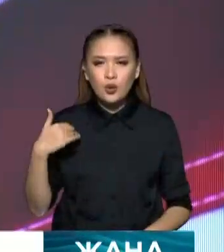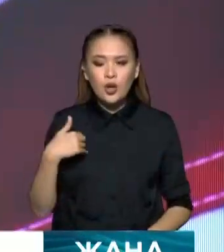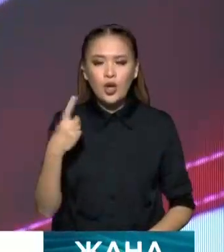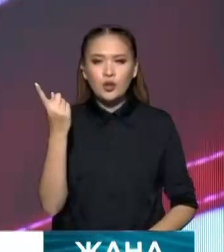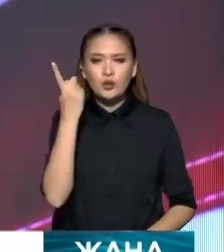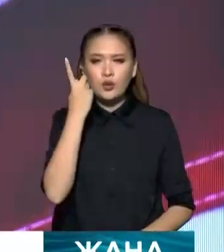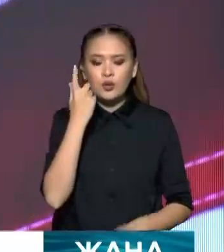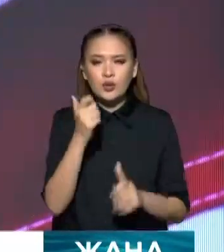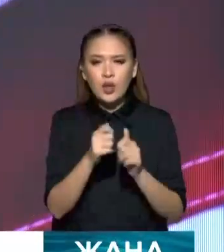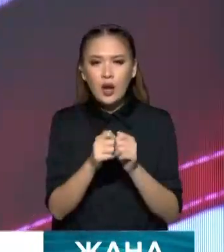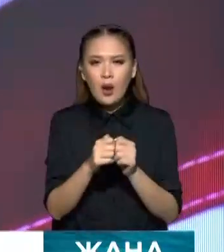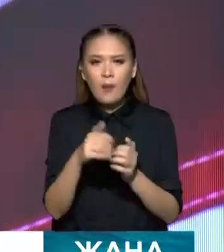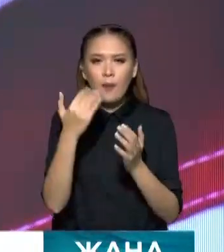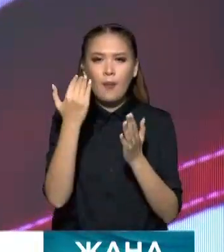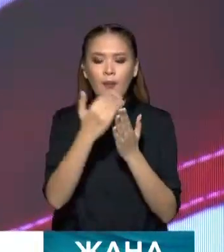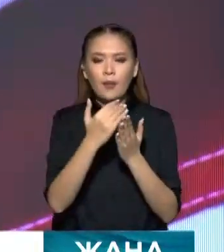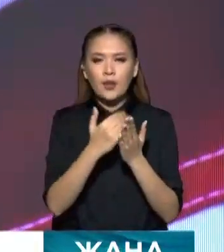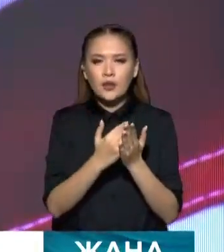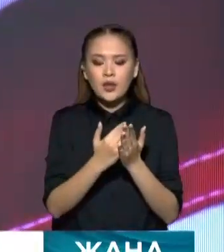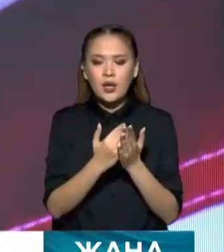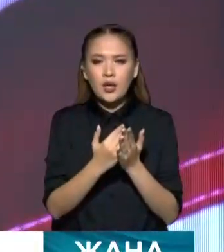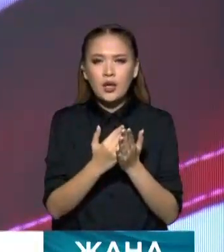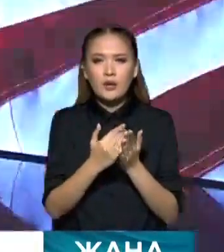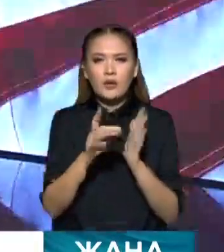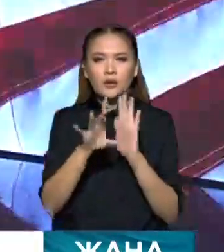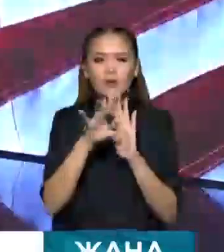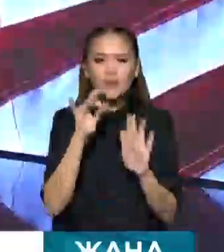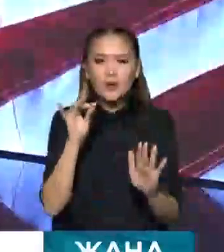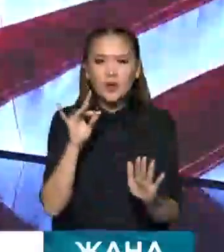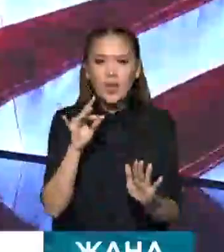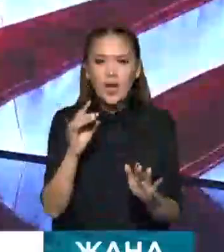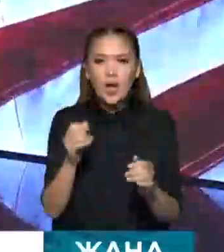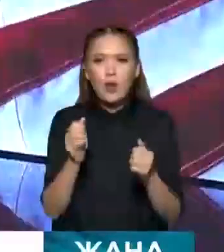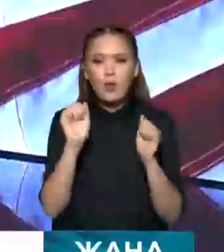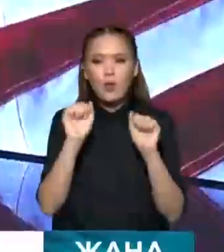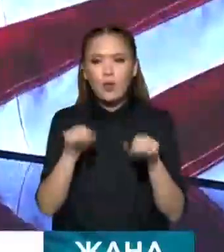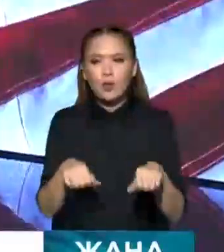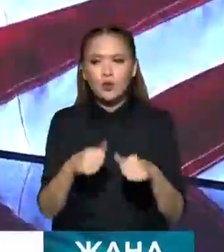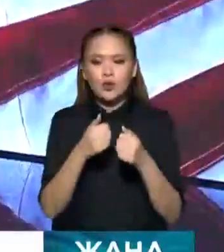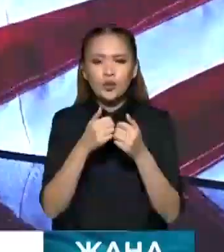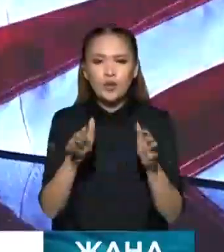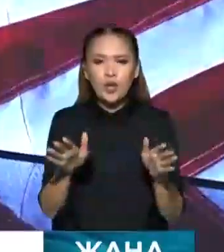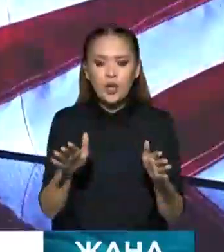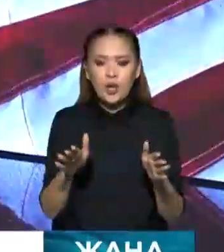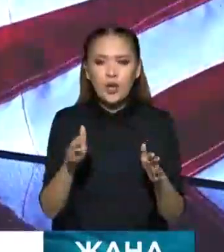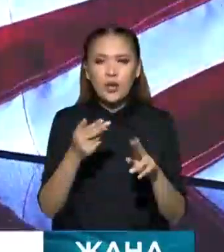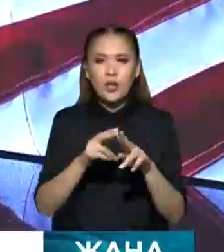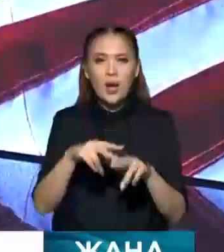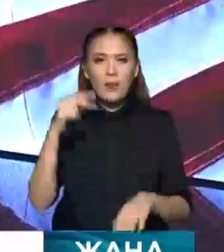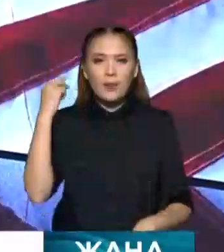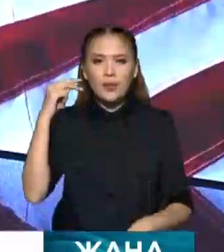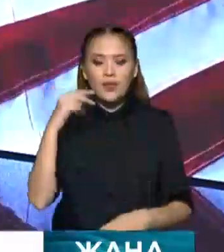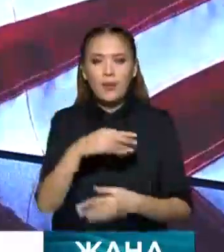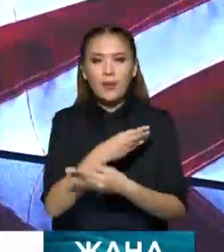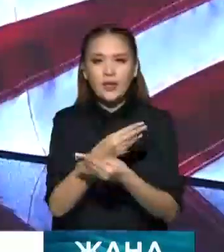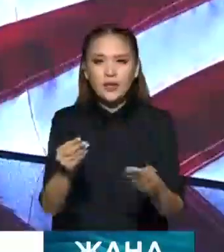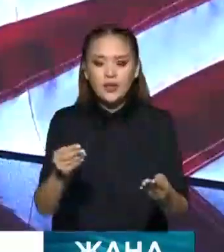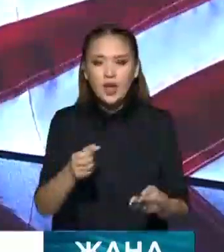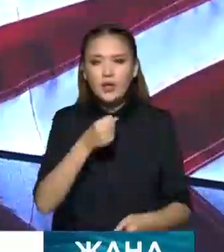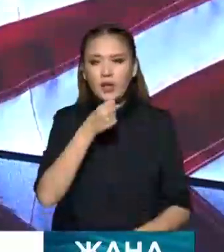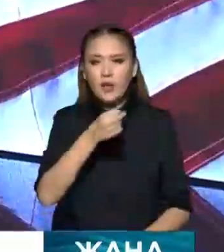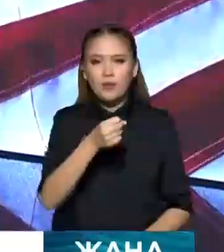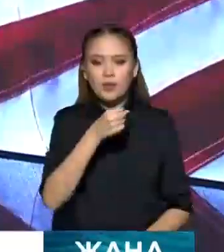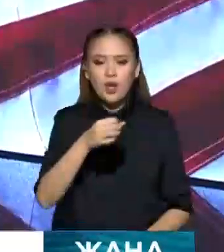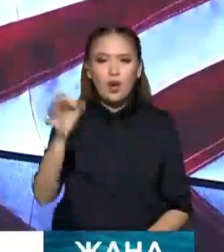softtardın bağdarlamalarımızdın zañdı türde äri aşıq paydalanu mümkündigin prezident özünün berip jatqan jandağı aytqan suhbatında da